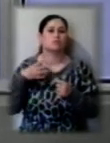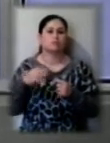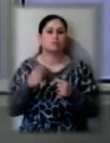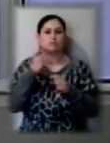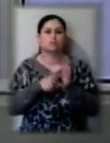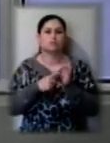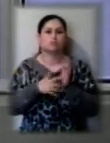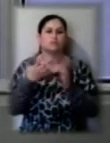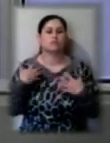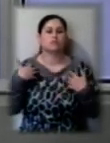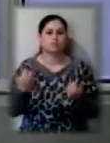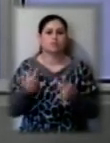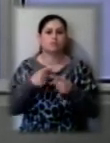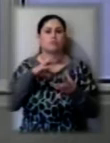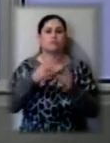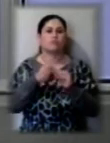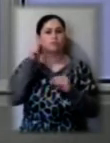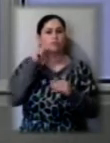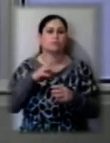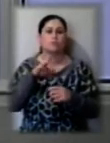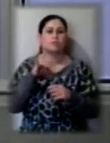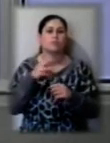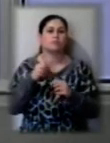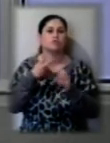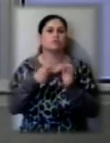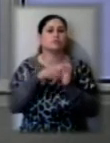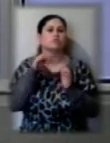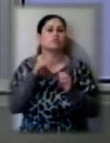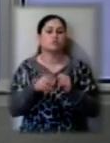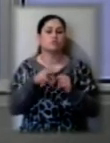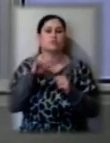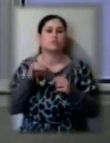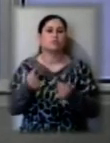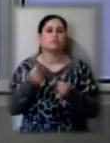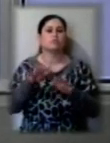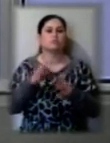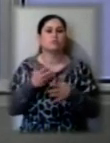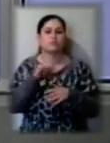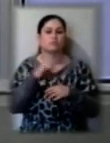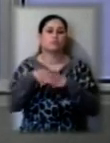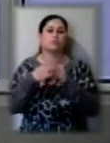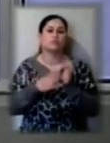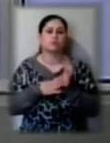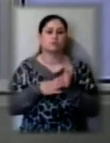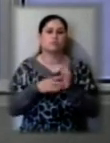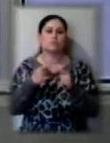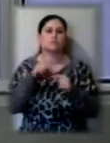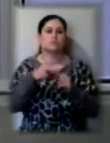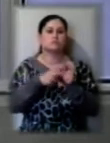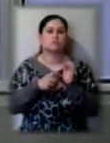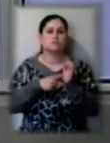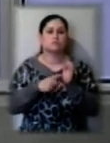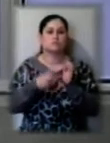одужали. Загалом в Україні майже 26 тисяч лабораторно підтверджених випадків COVID-19. Із них 762